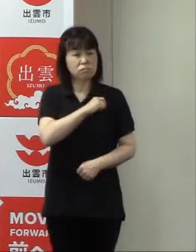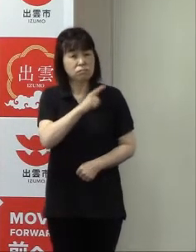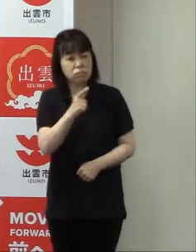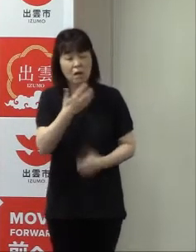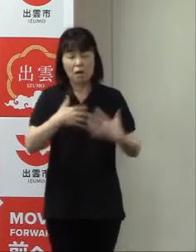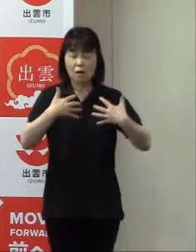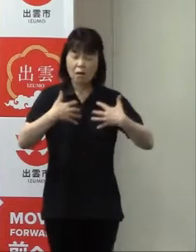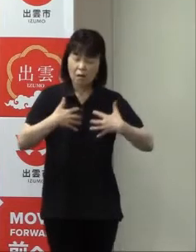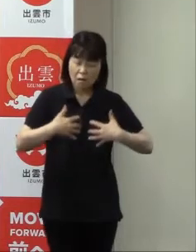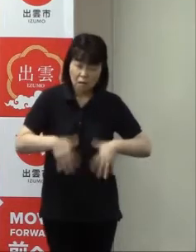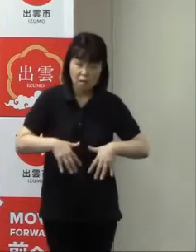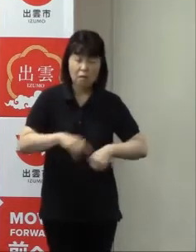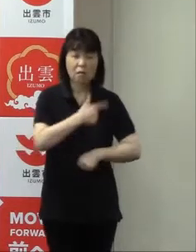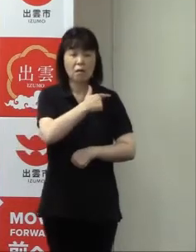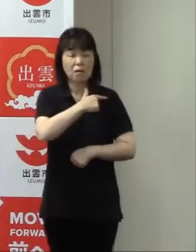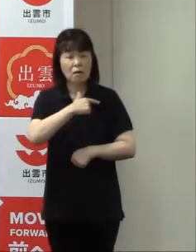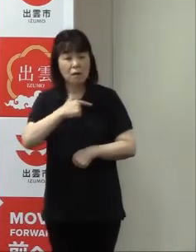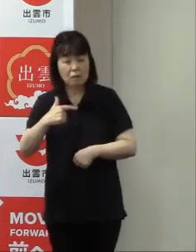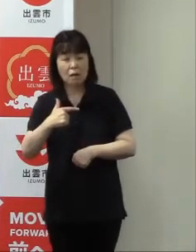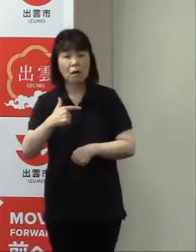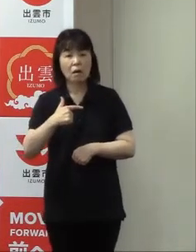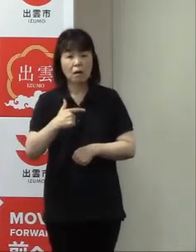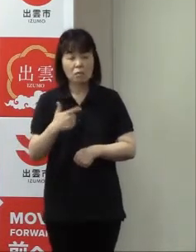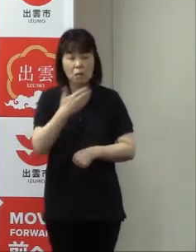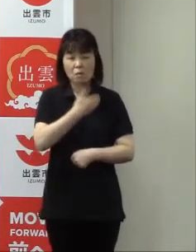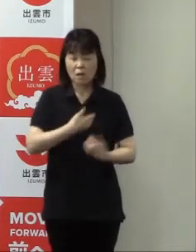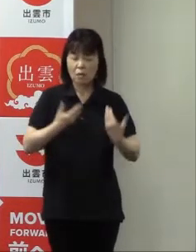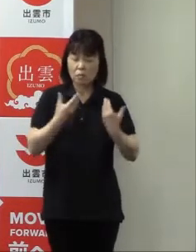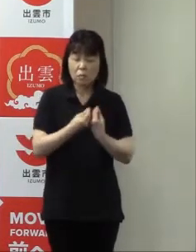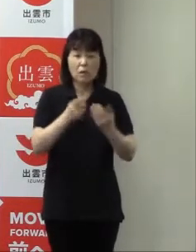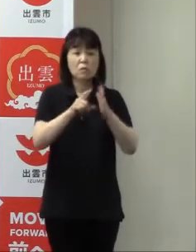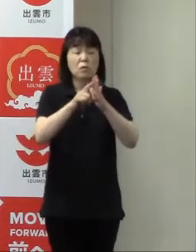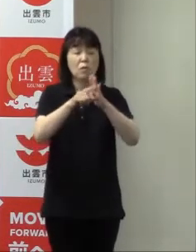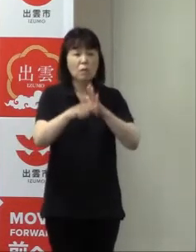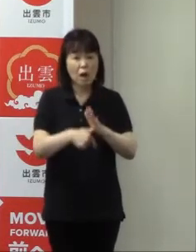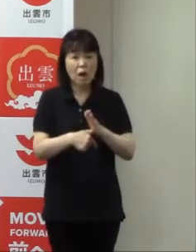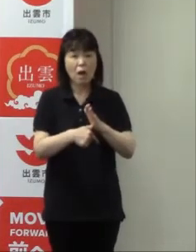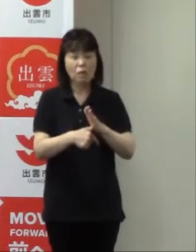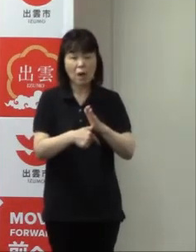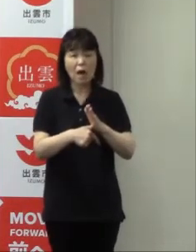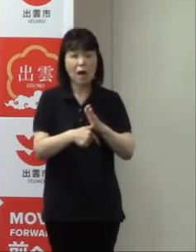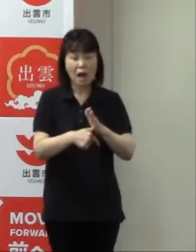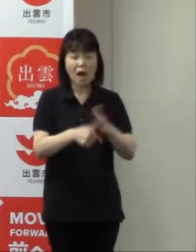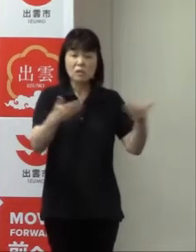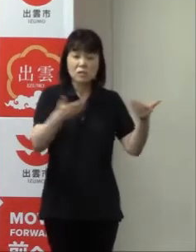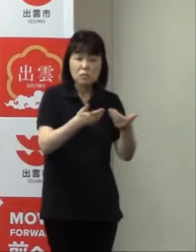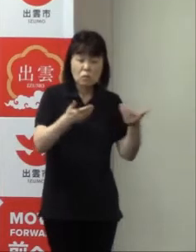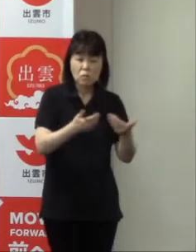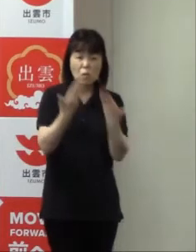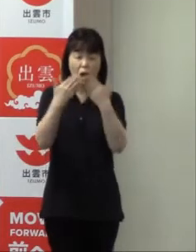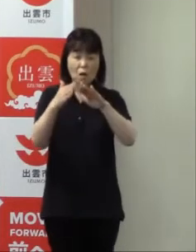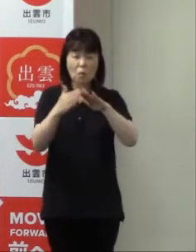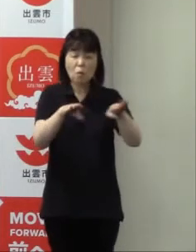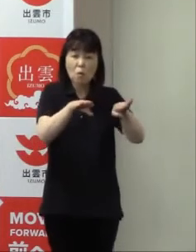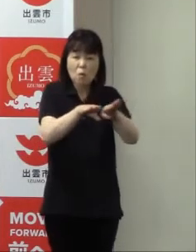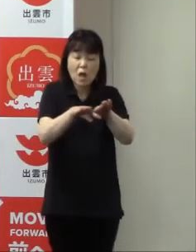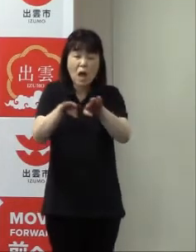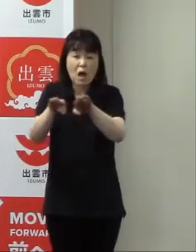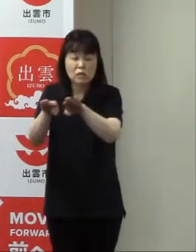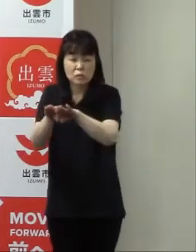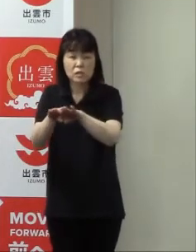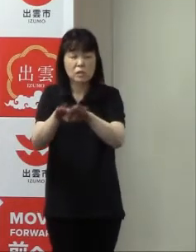等の体調不良を感じた場合には、無理をせず、仕事や学校は休み、かかりつけ